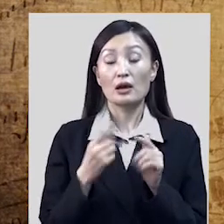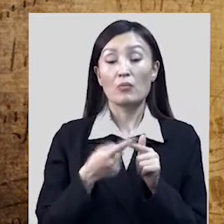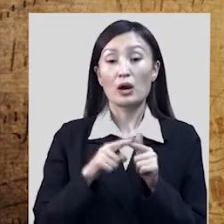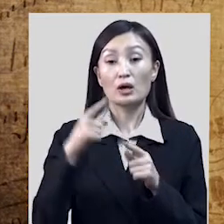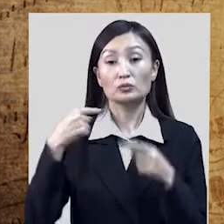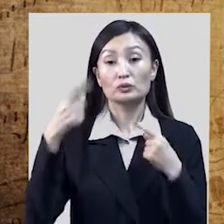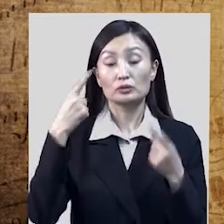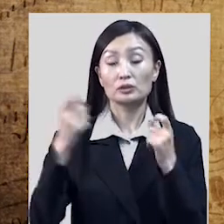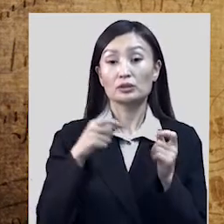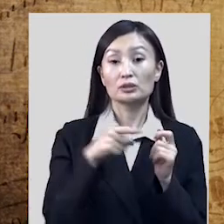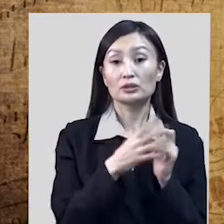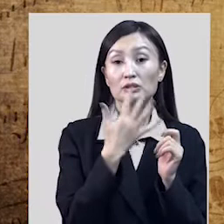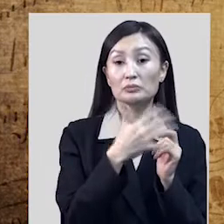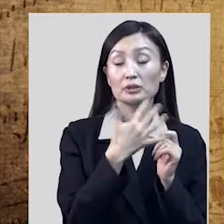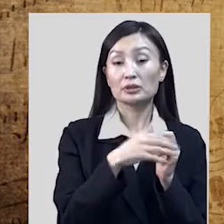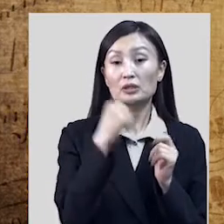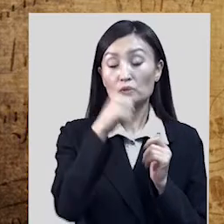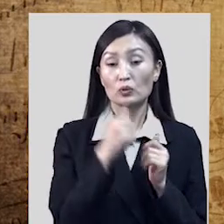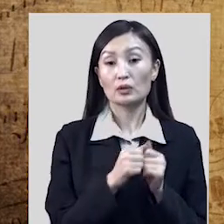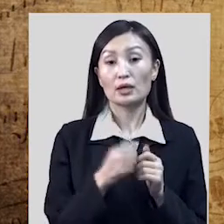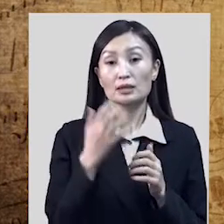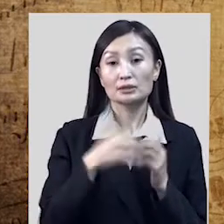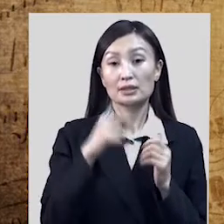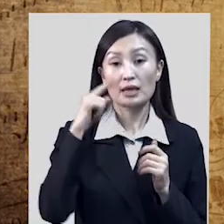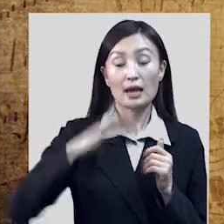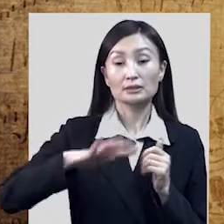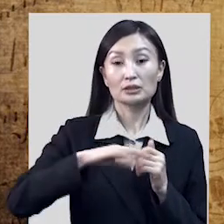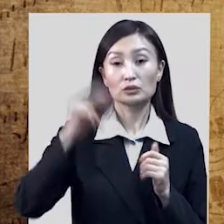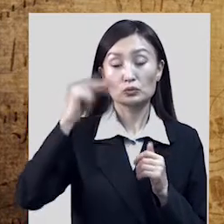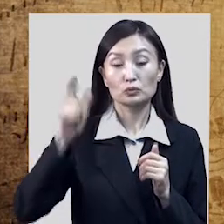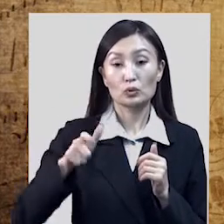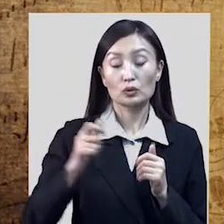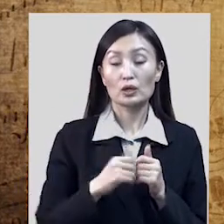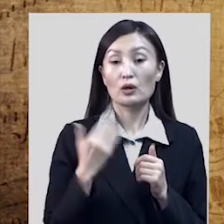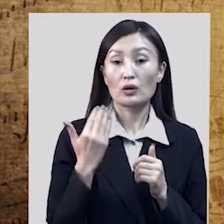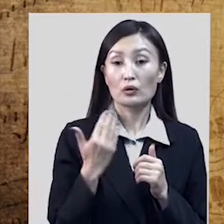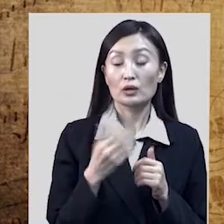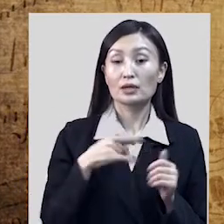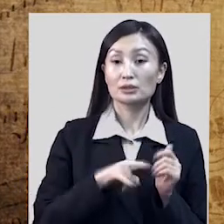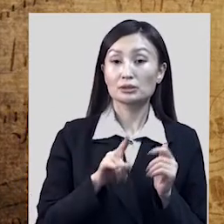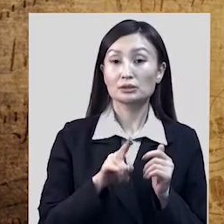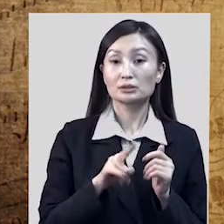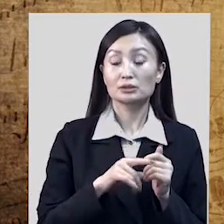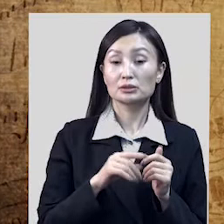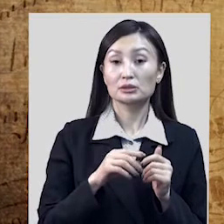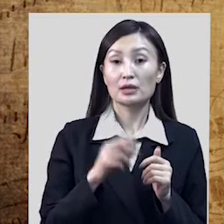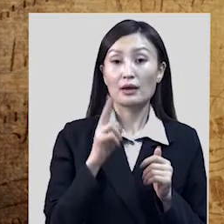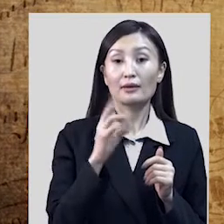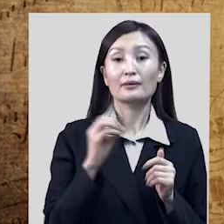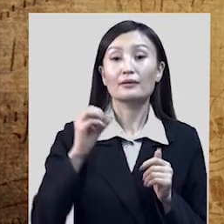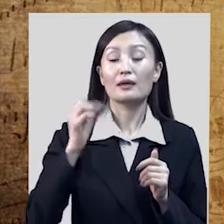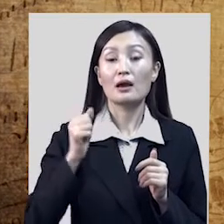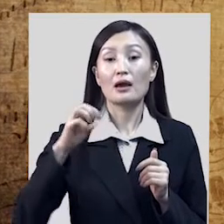данным по 1053 год среднеазиатский ученый энциклопедисты аль-бируни родился в предместье и от